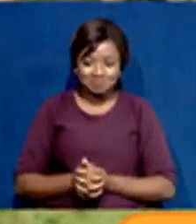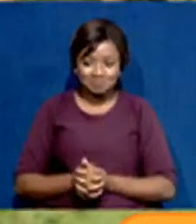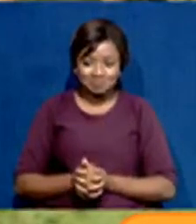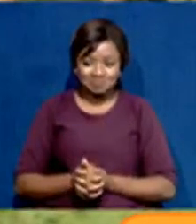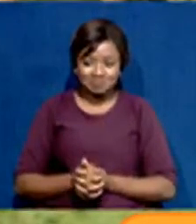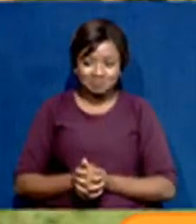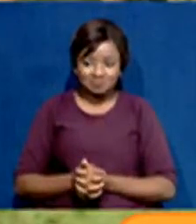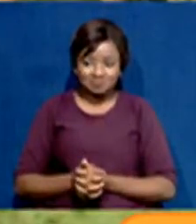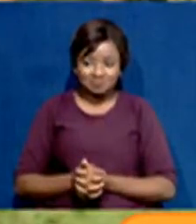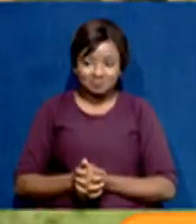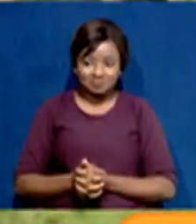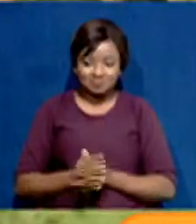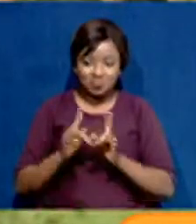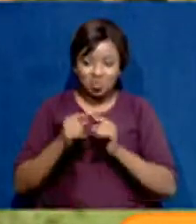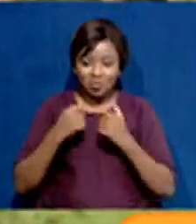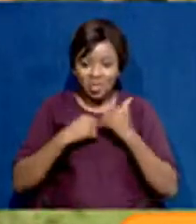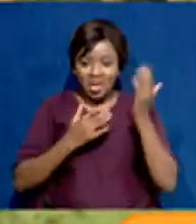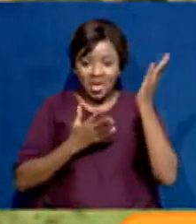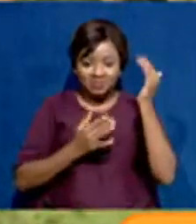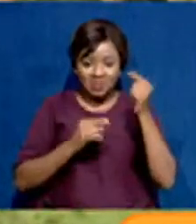vile nilikuwa natarajia